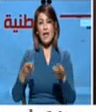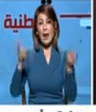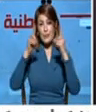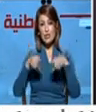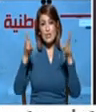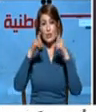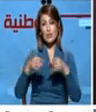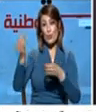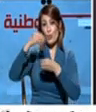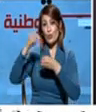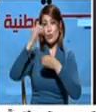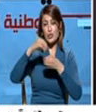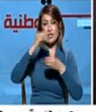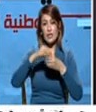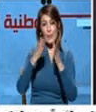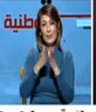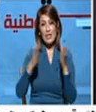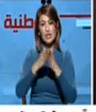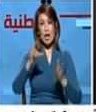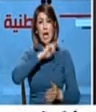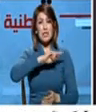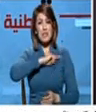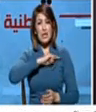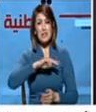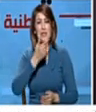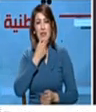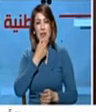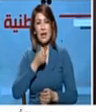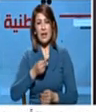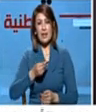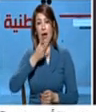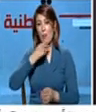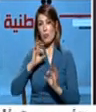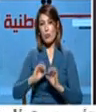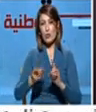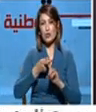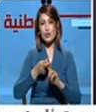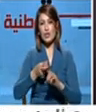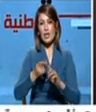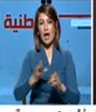كل ما هو تقاطعات سياسيه املاك الدوله الحضاري